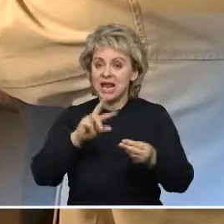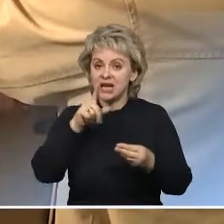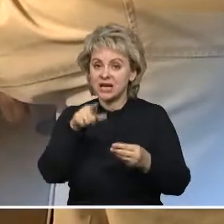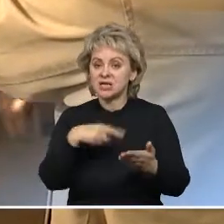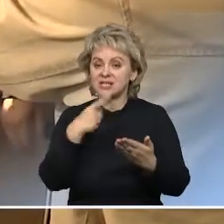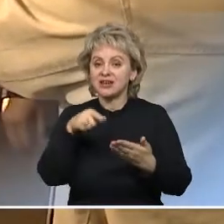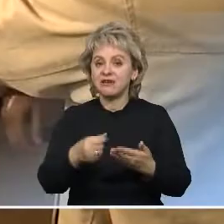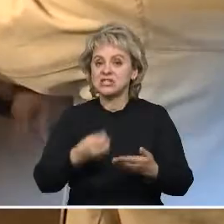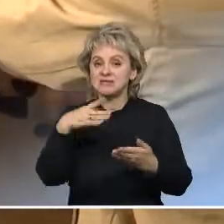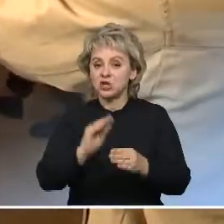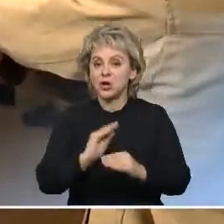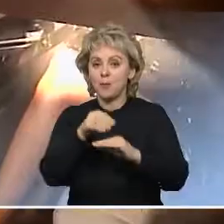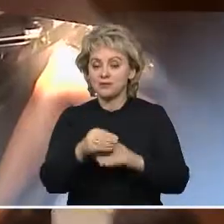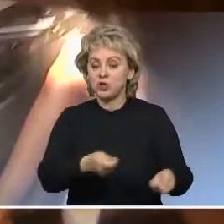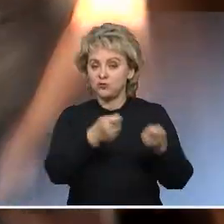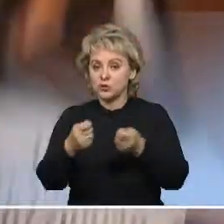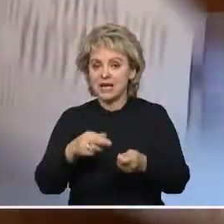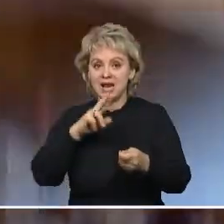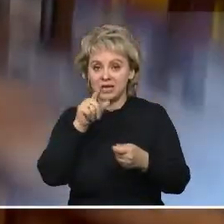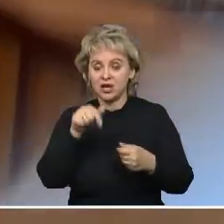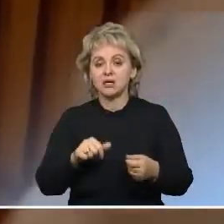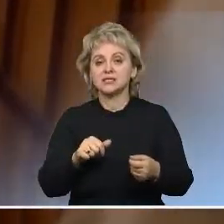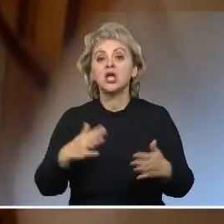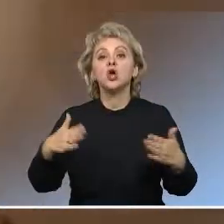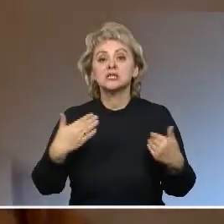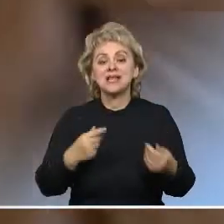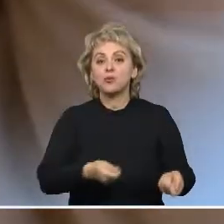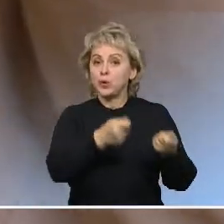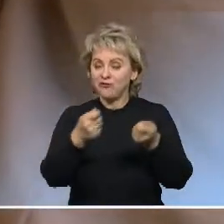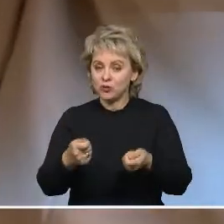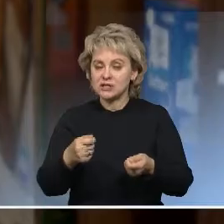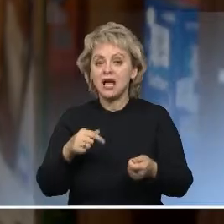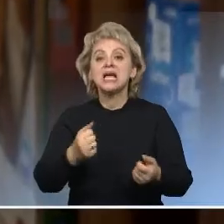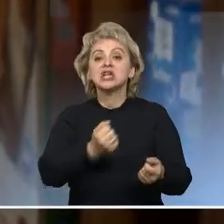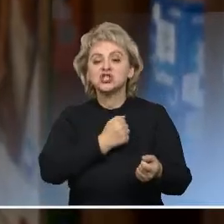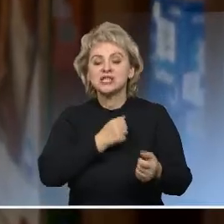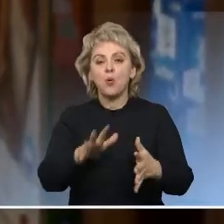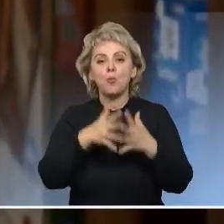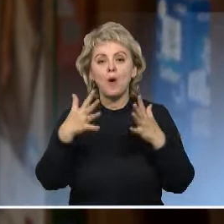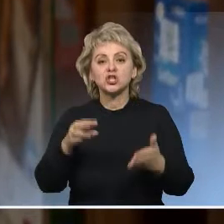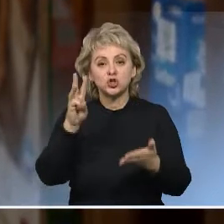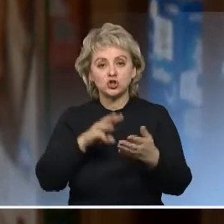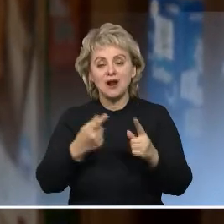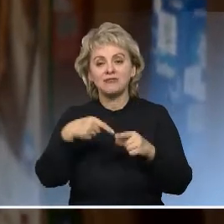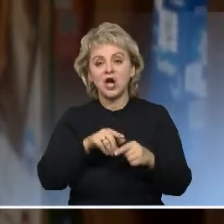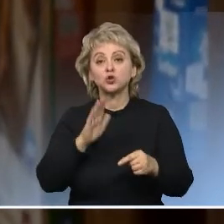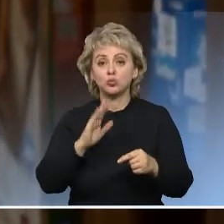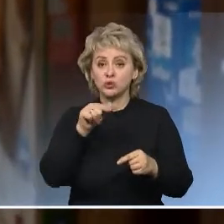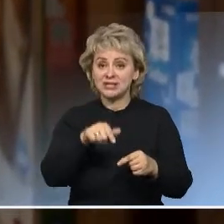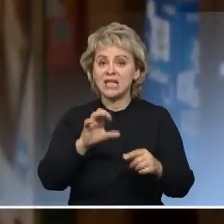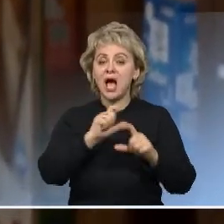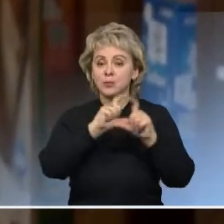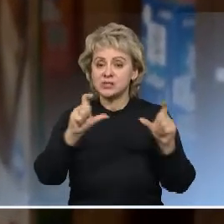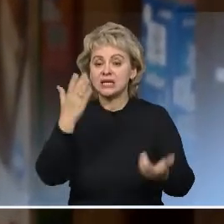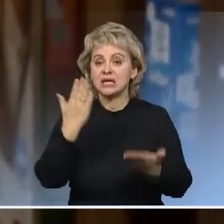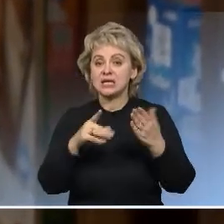препараты говорит и свежая поставка товара. Здравствуйте, поставочка. К сожалению, максимальный штраф, который грозит этой аптеке,